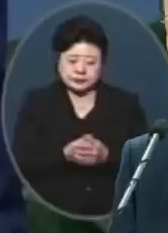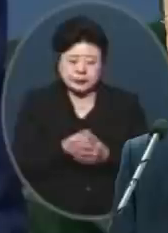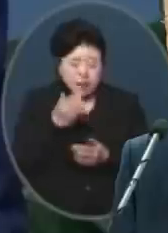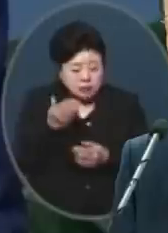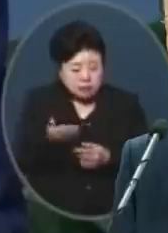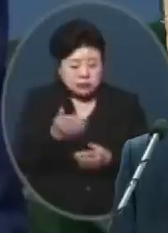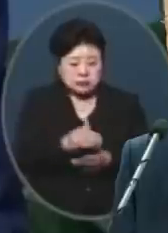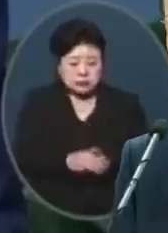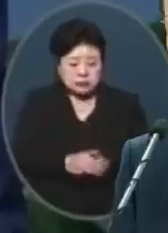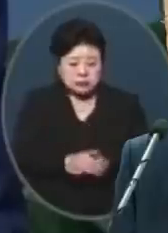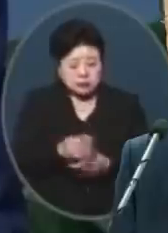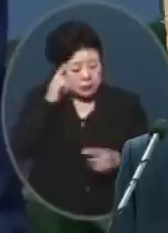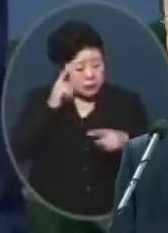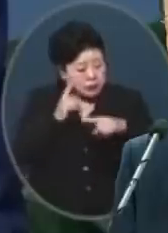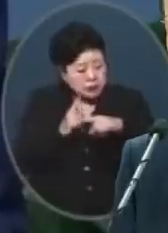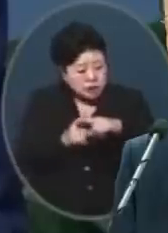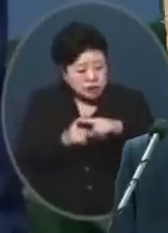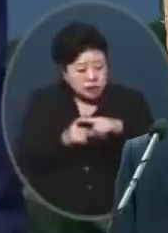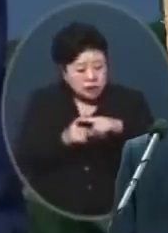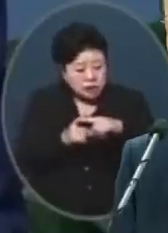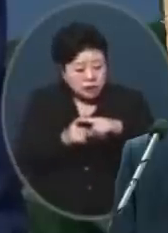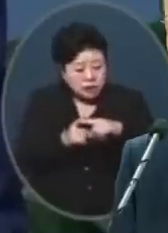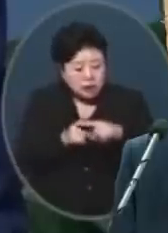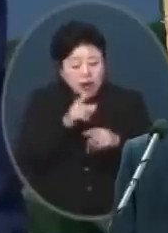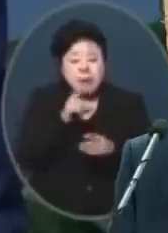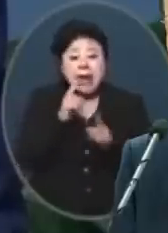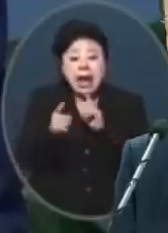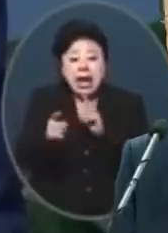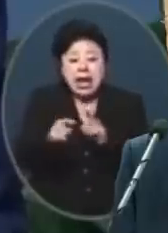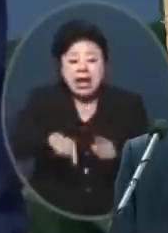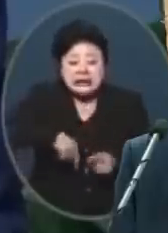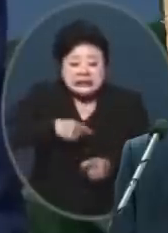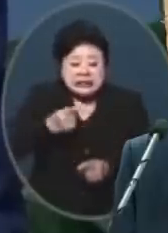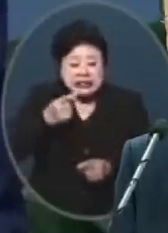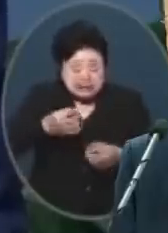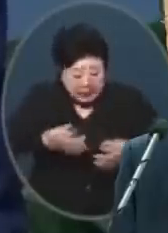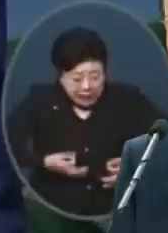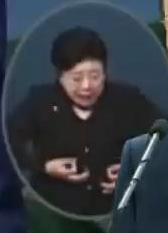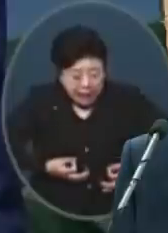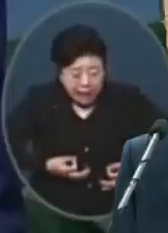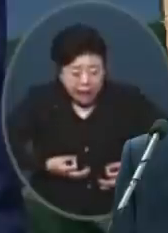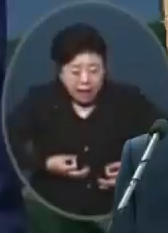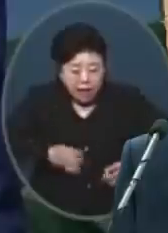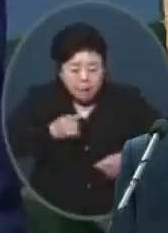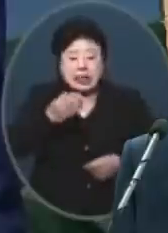여러분 긍정적인 말을 자기 자신도